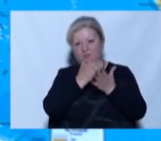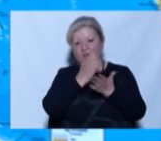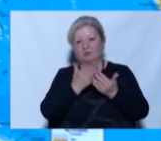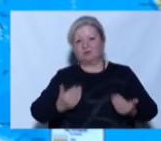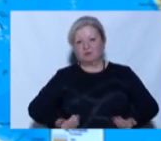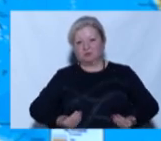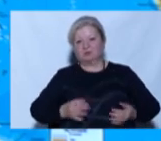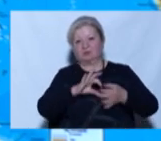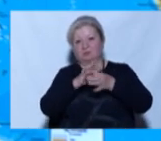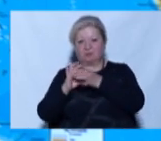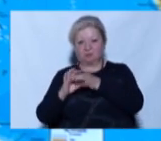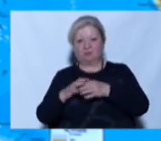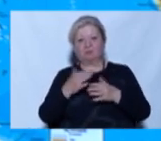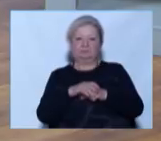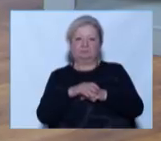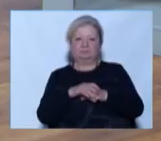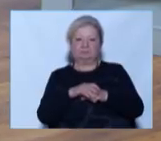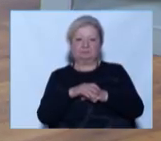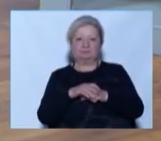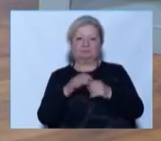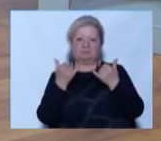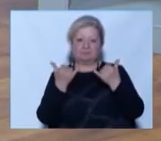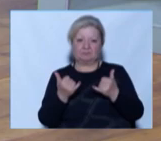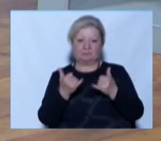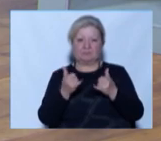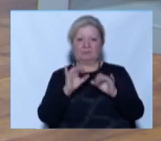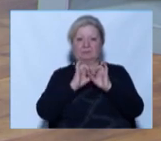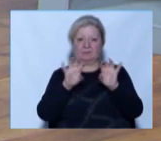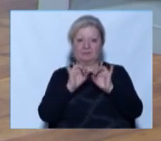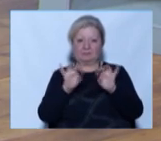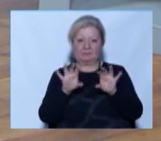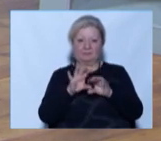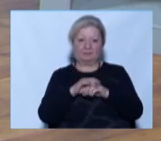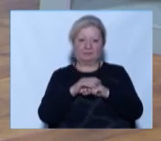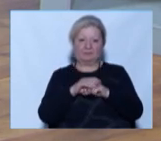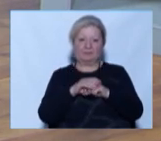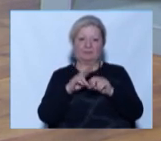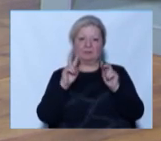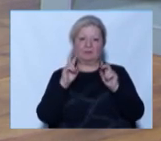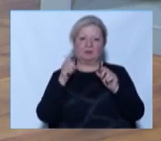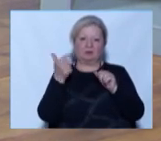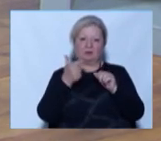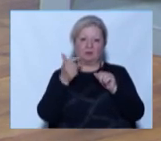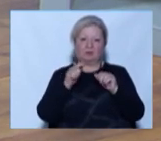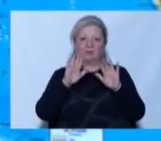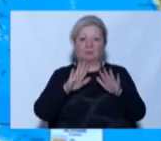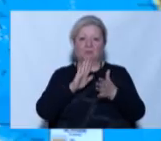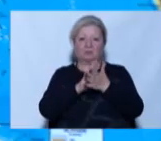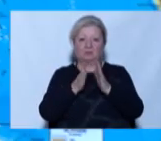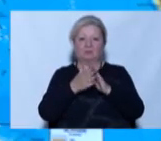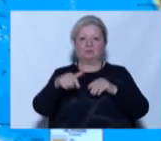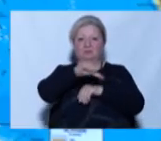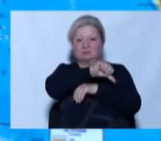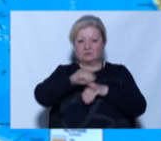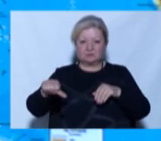ფორმატით მიწევს თქვენთან ურთიერთობა. დღეს მე განვიხილავ გეოგრაფიულ მდებარეობას,